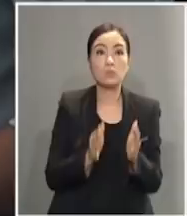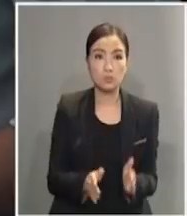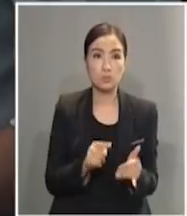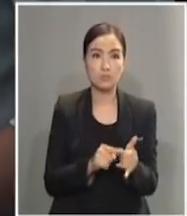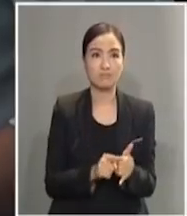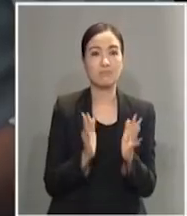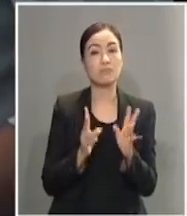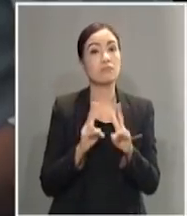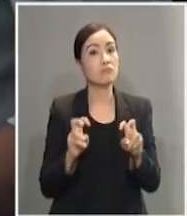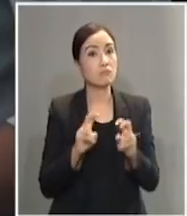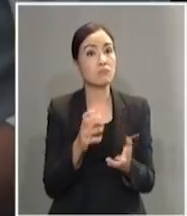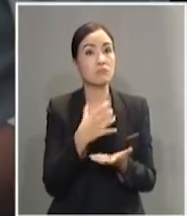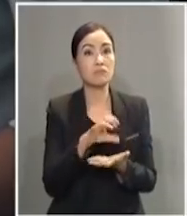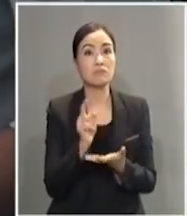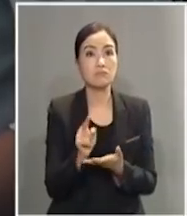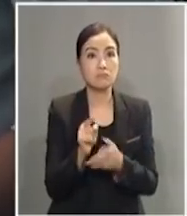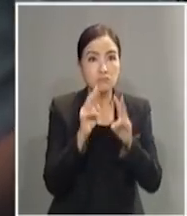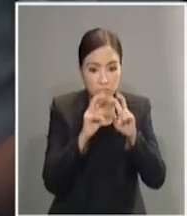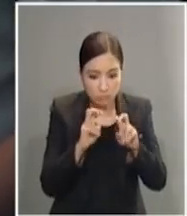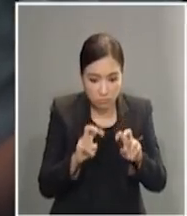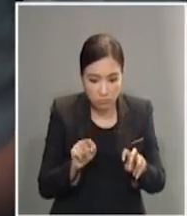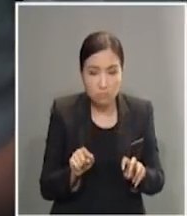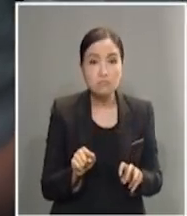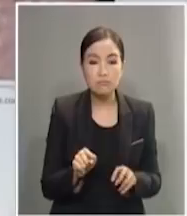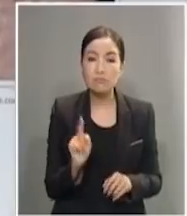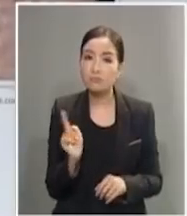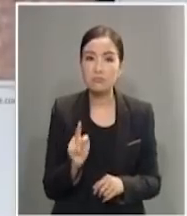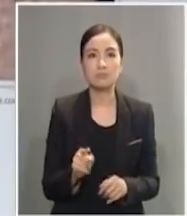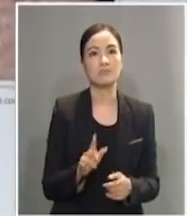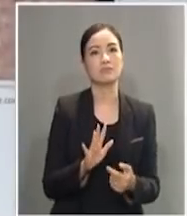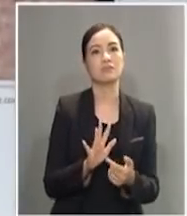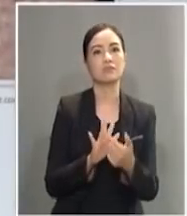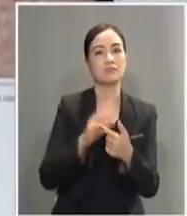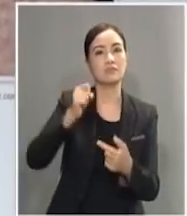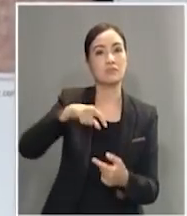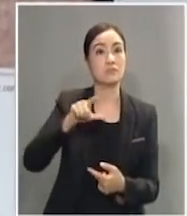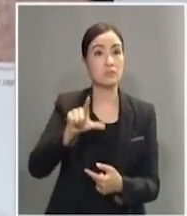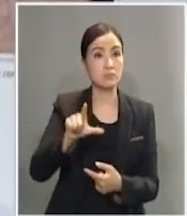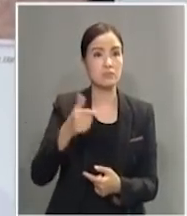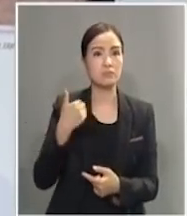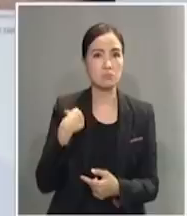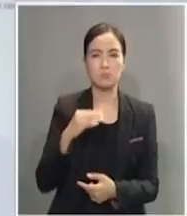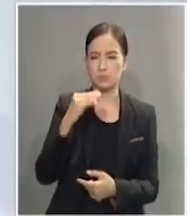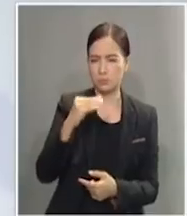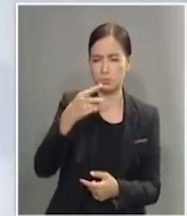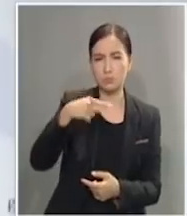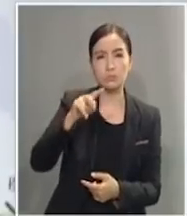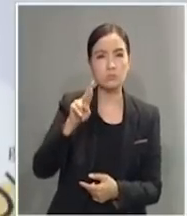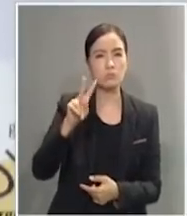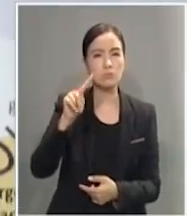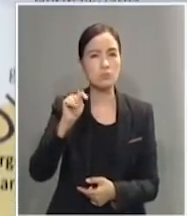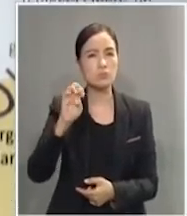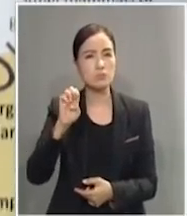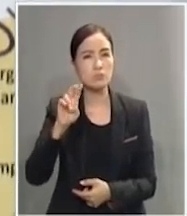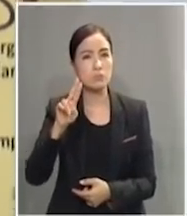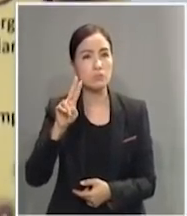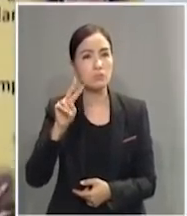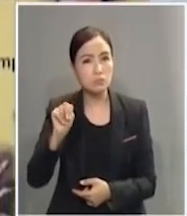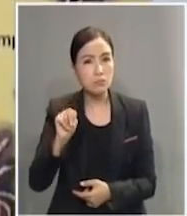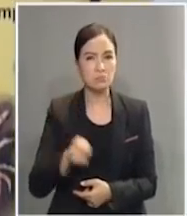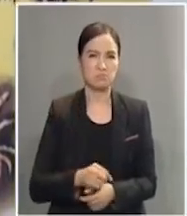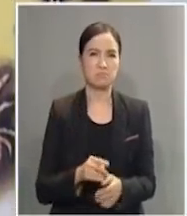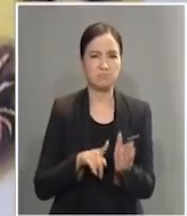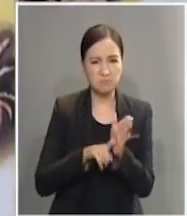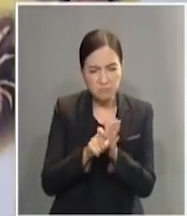ยนักวิจัยบอกว่าการศึกษานี้จะศึกษาเซลล์ในร่างกายมีโปรตีนชนิดใดที่เชื้อแบคทีเรียต้องการและ